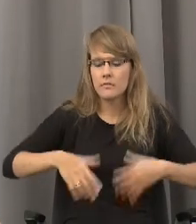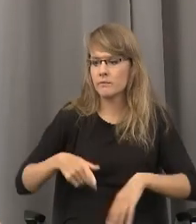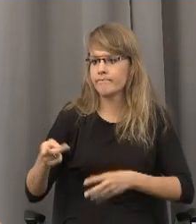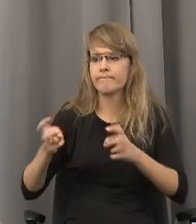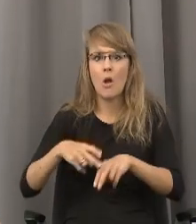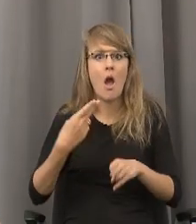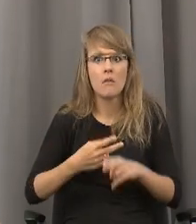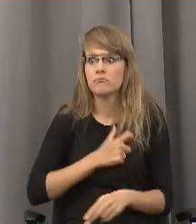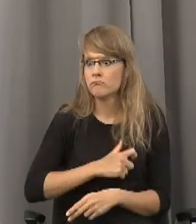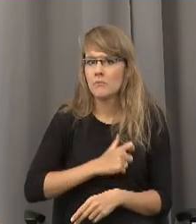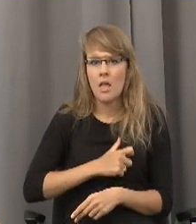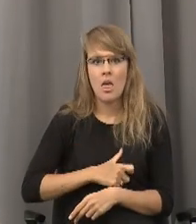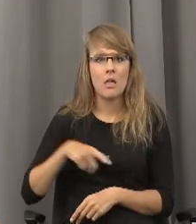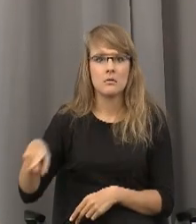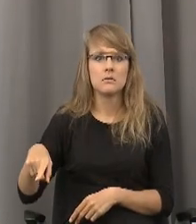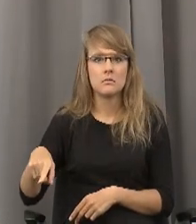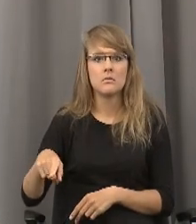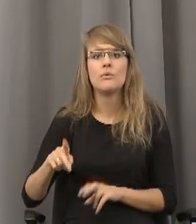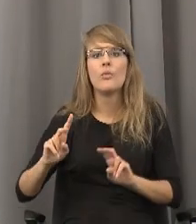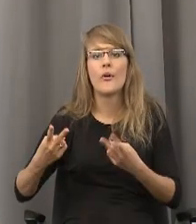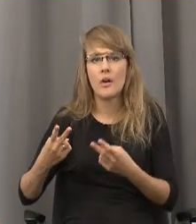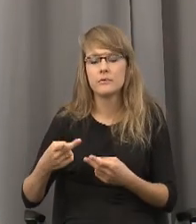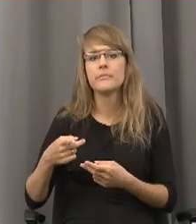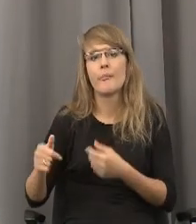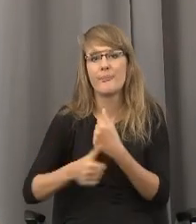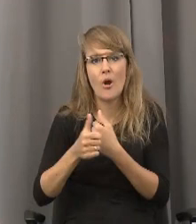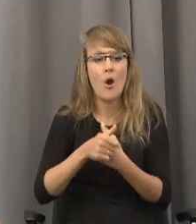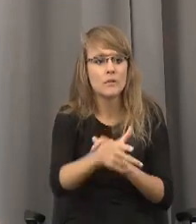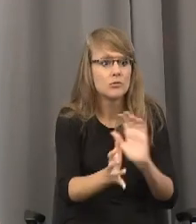dalej. Ale wywołane stanem swojego podopiecznego.